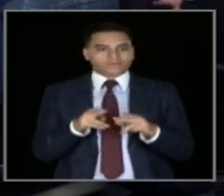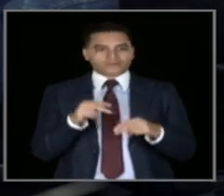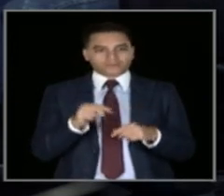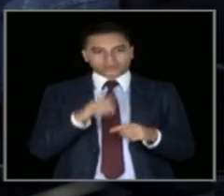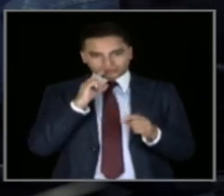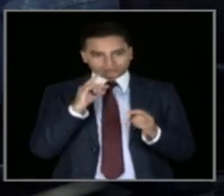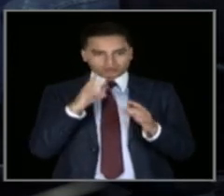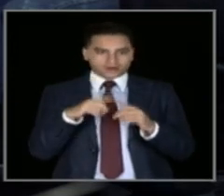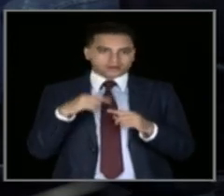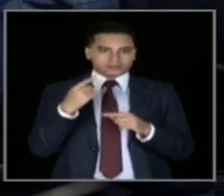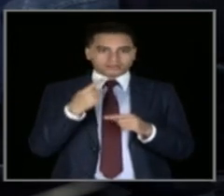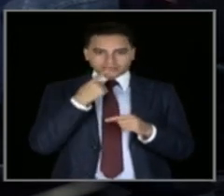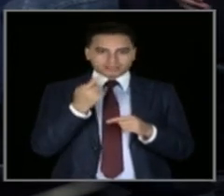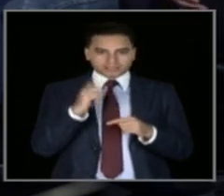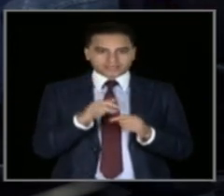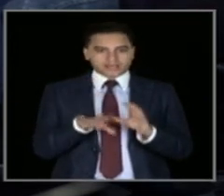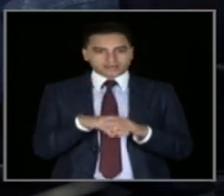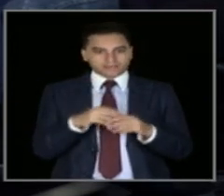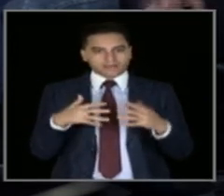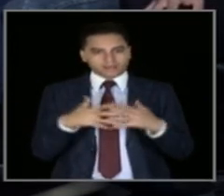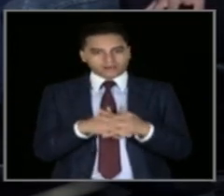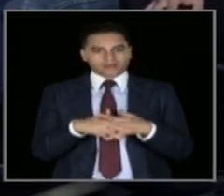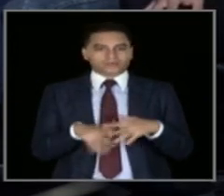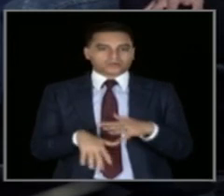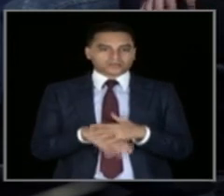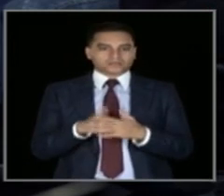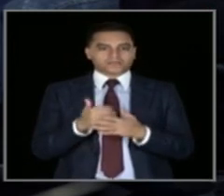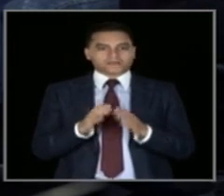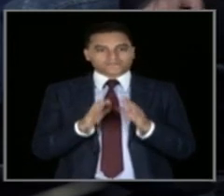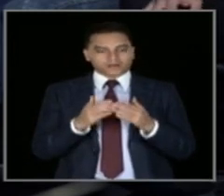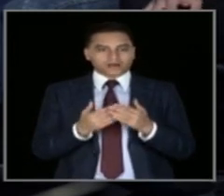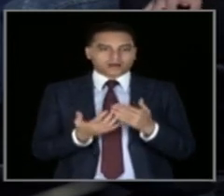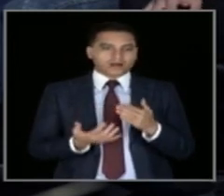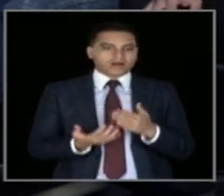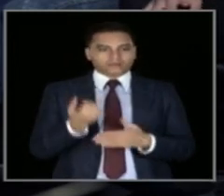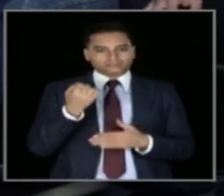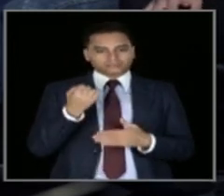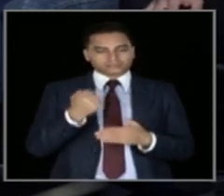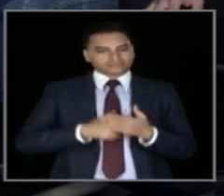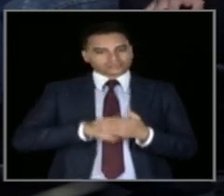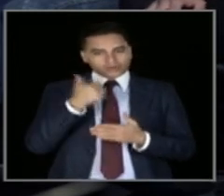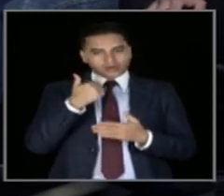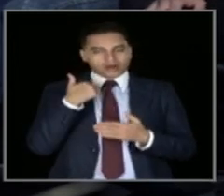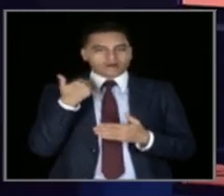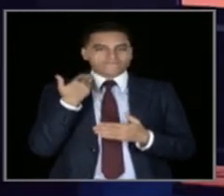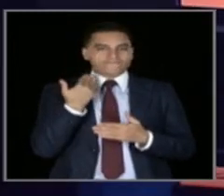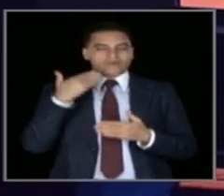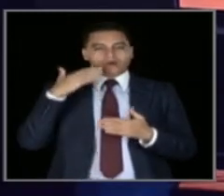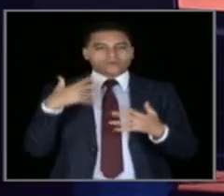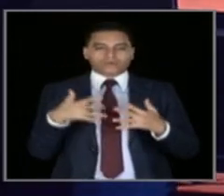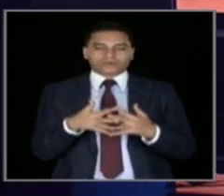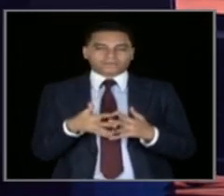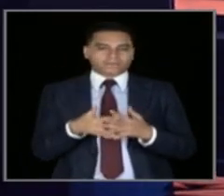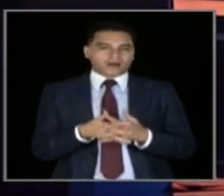شاء الله الموسم الجاي كل واحد هيبقى فريق طبعا، بس كل واحد فيكم في مستوى دلوقتي إن هو يشيل فريق لوحده. طبعا أنا فخور طبعًا. إن أنا كنت معاكم السنة دي. اكتسبتوا